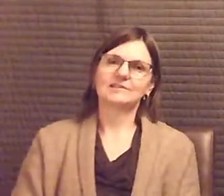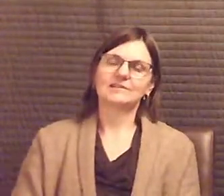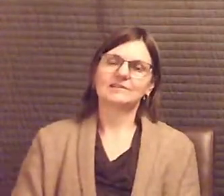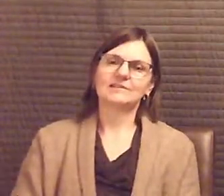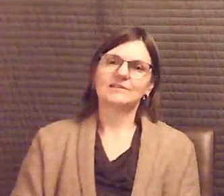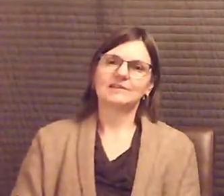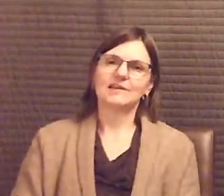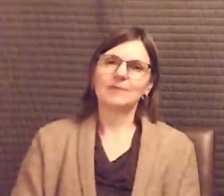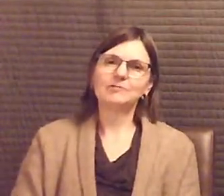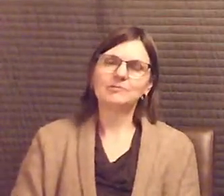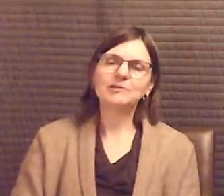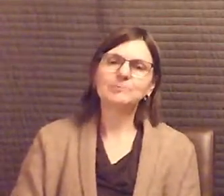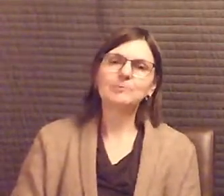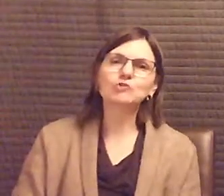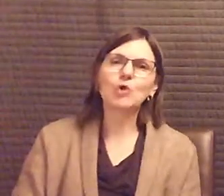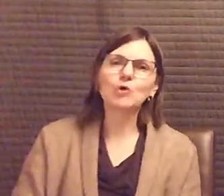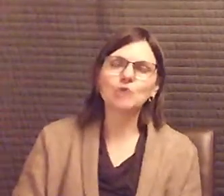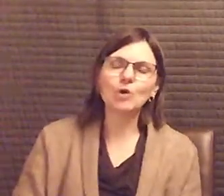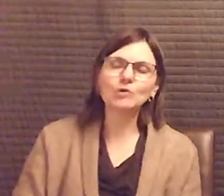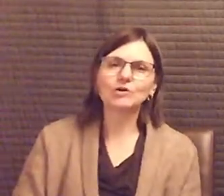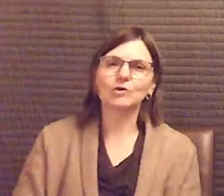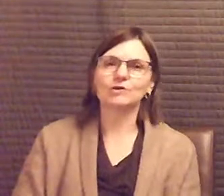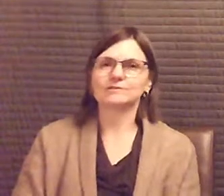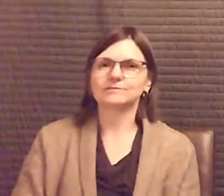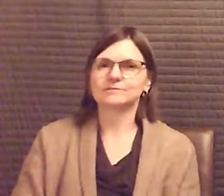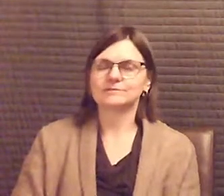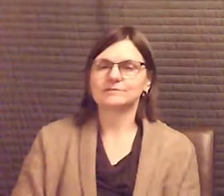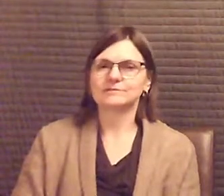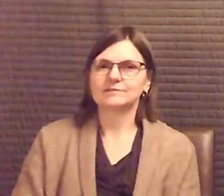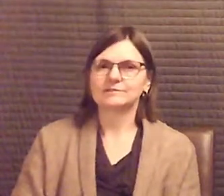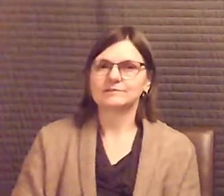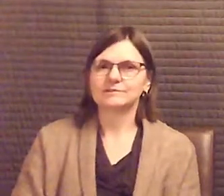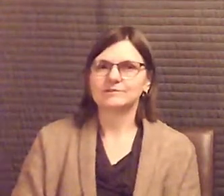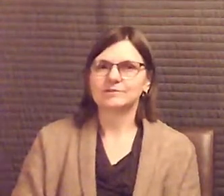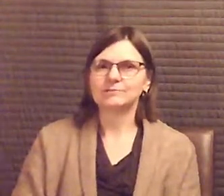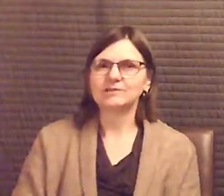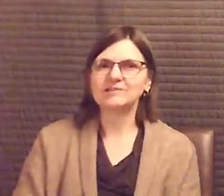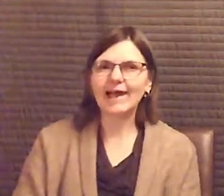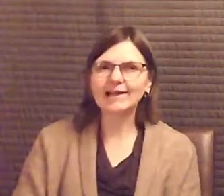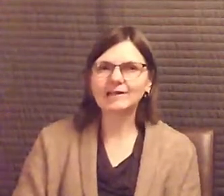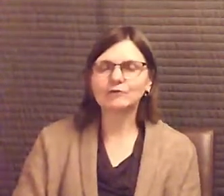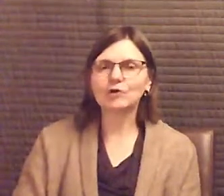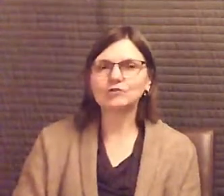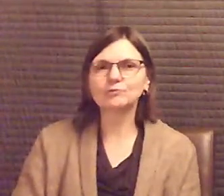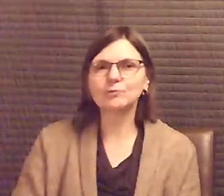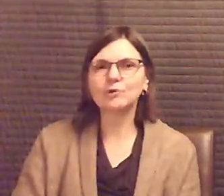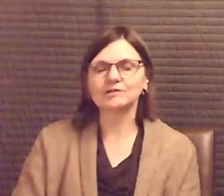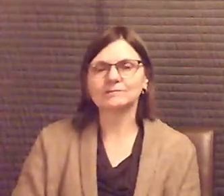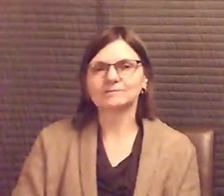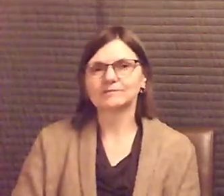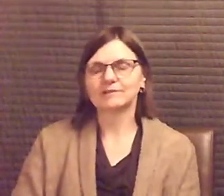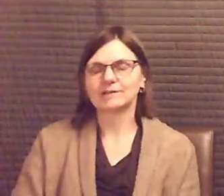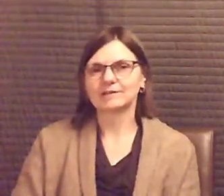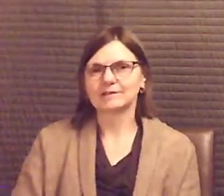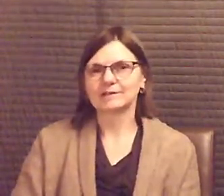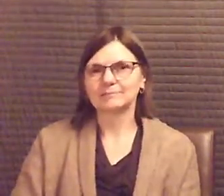boiler de horen hebben ze met een pot kokende olie gewoonlijk heel de zijn de komen deze heilige verrotte vermogen in mijn dick bruna